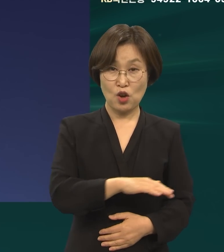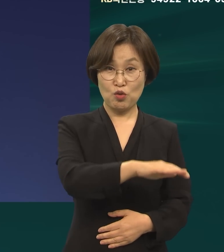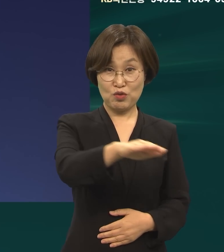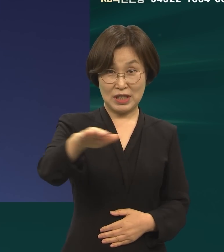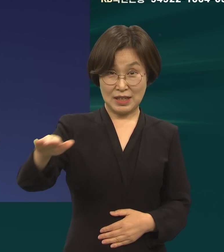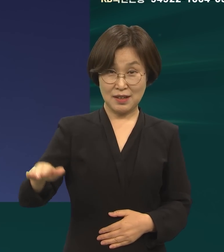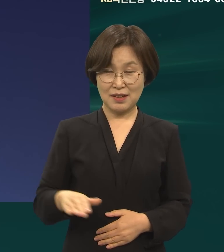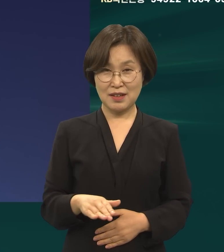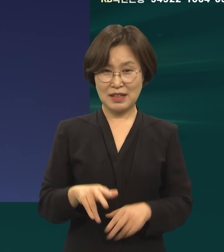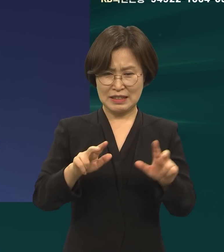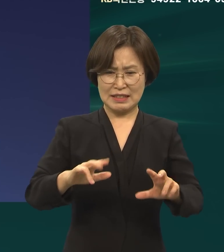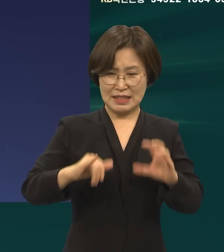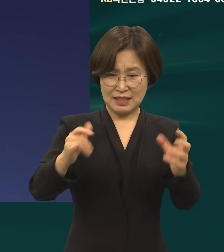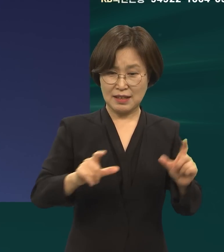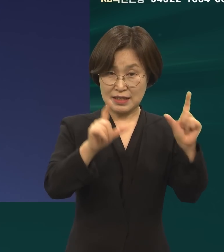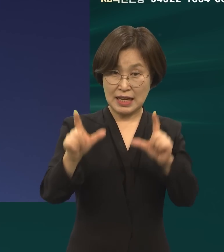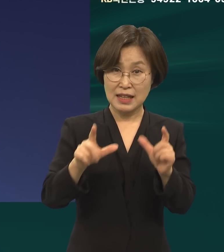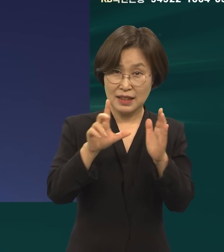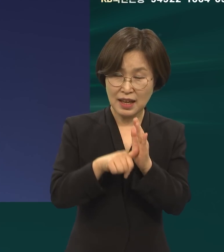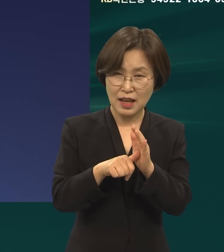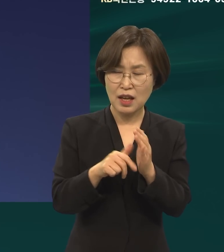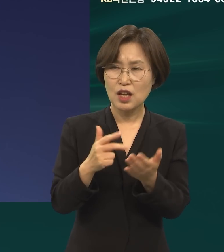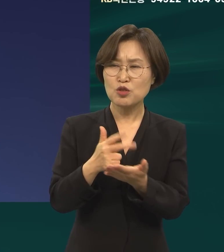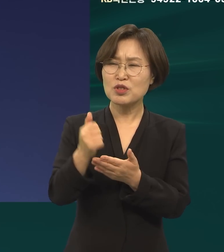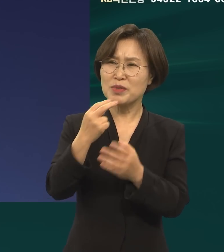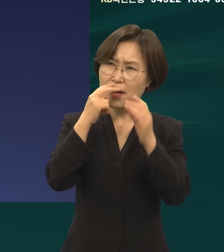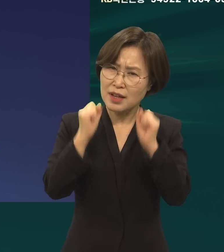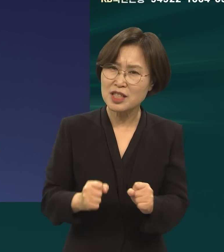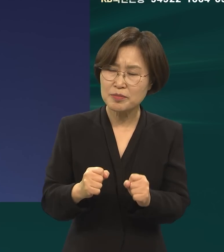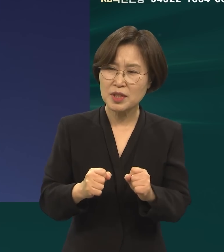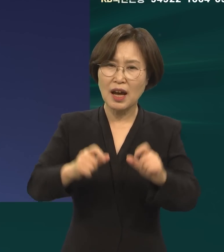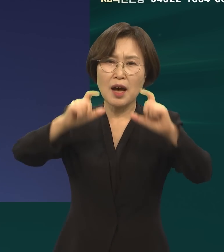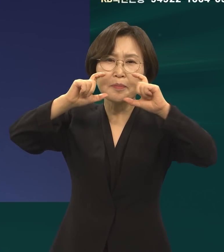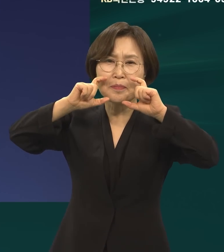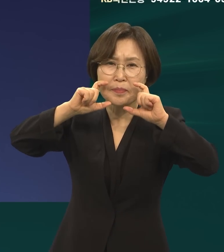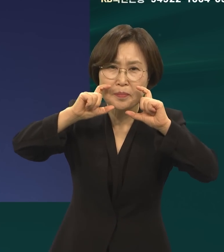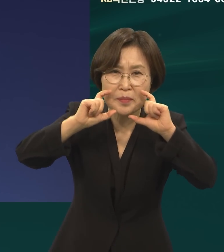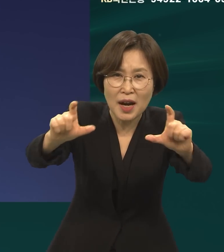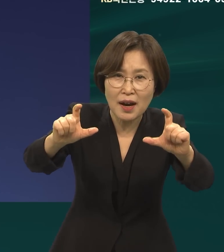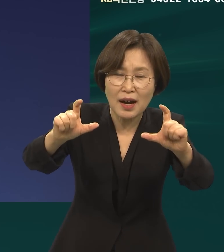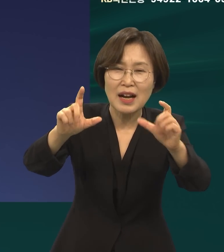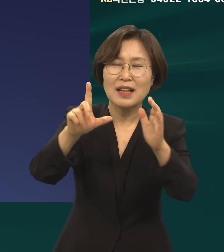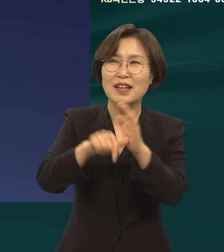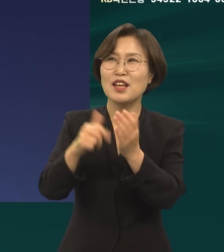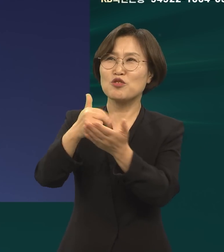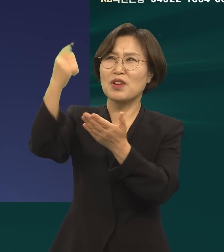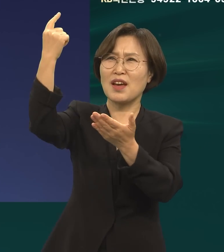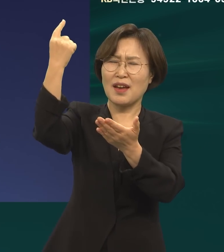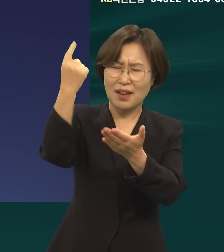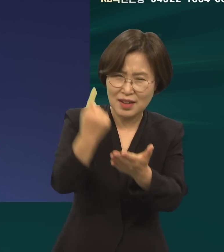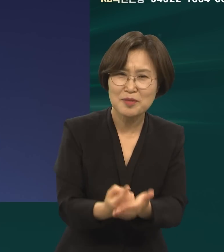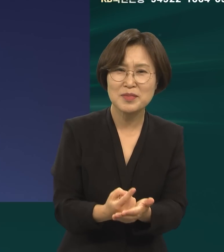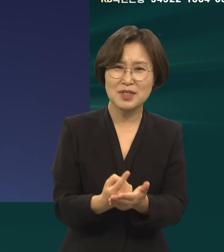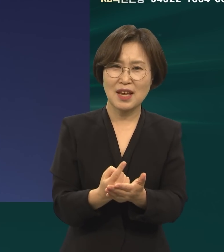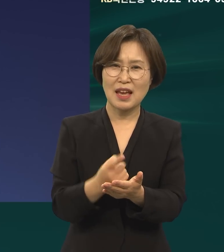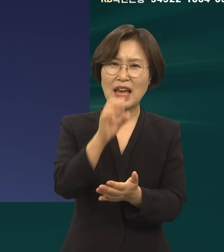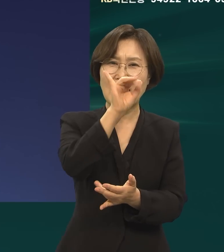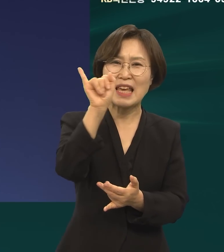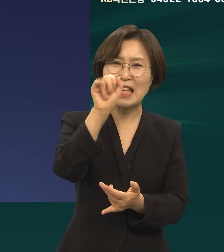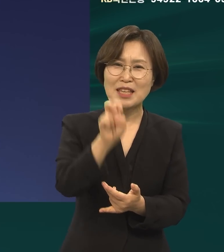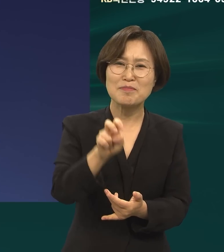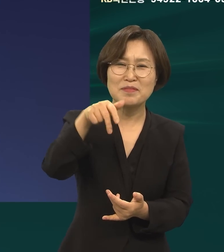속에서 주님은 살아계십니다. 선포할 때 주의 임재가 임한다는 말입니다.